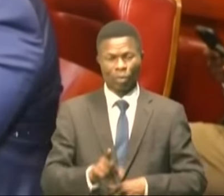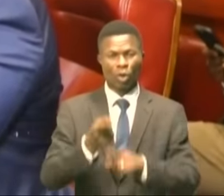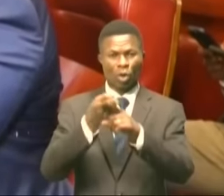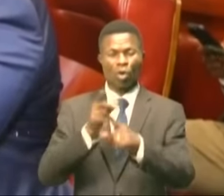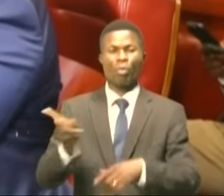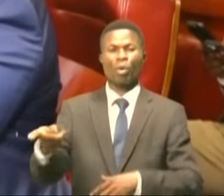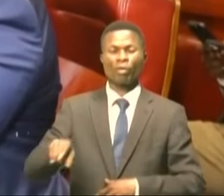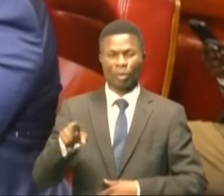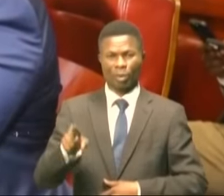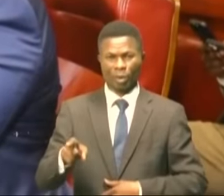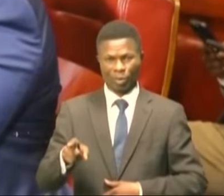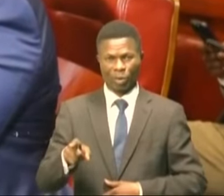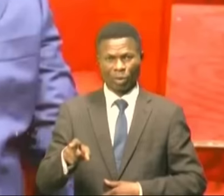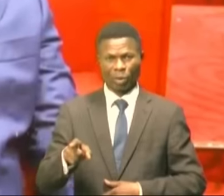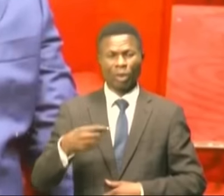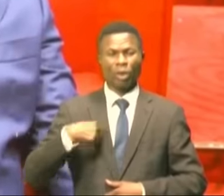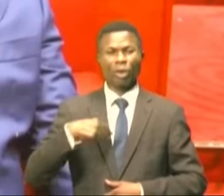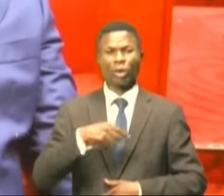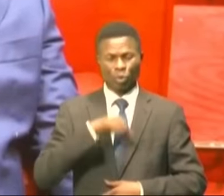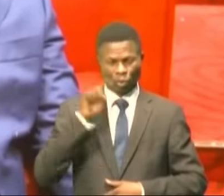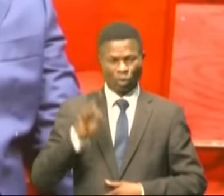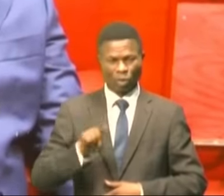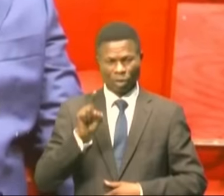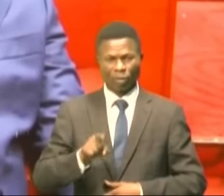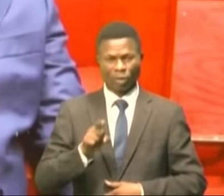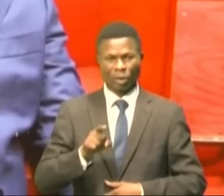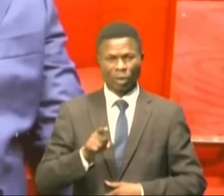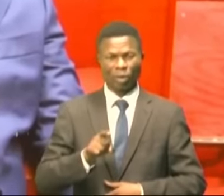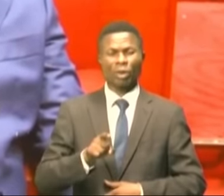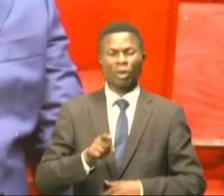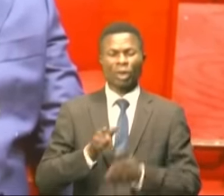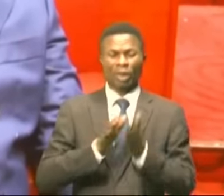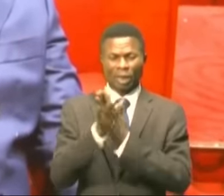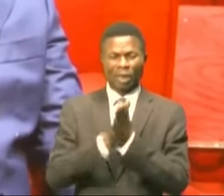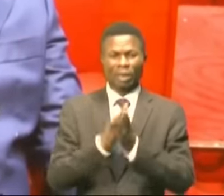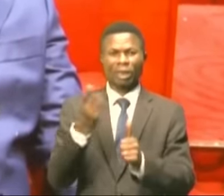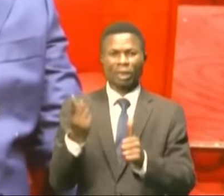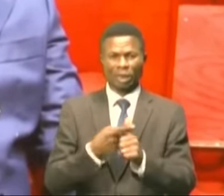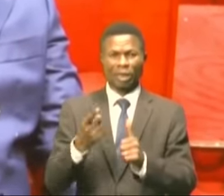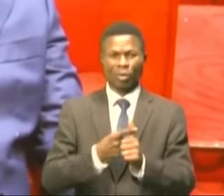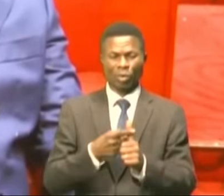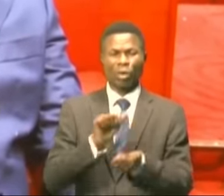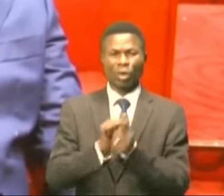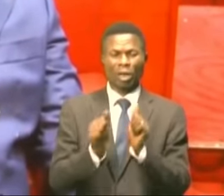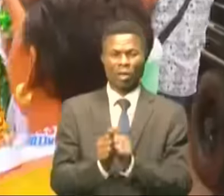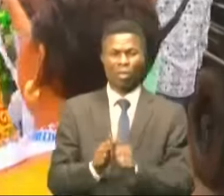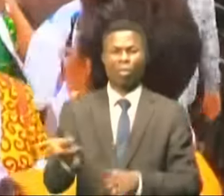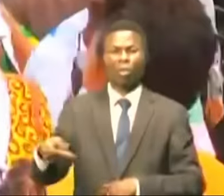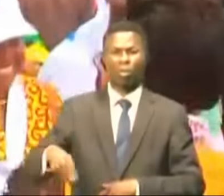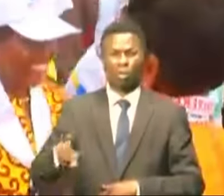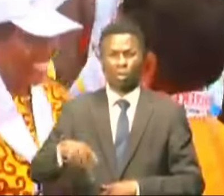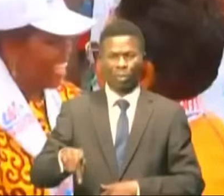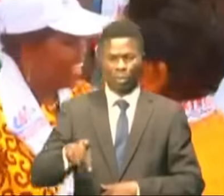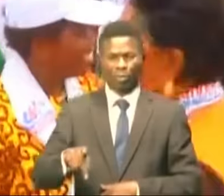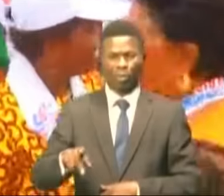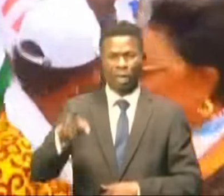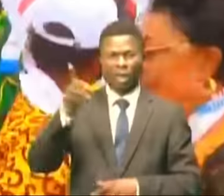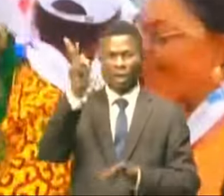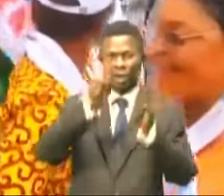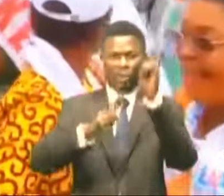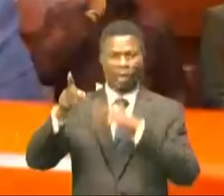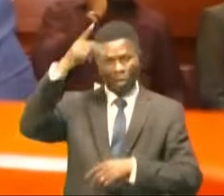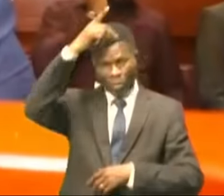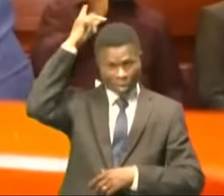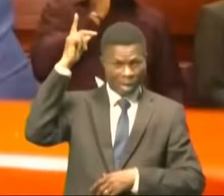province. Donc on va faire l'accent sur les problèmes du peuple kassaïen. Union pour